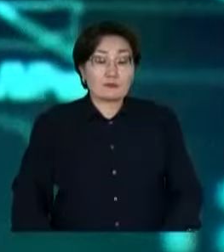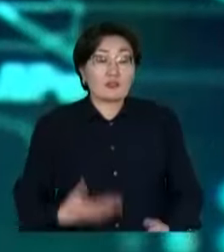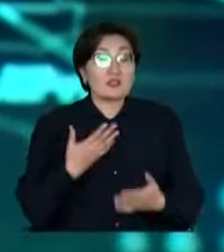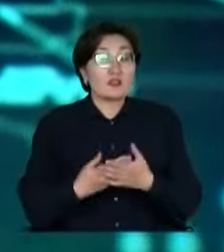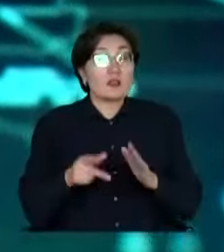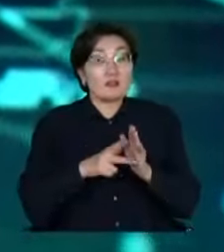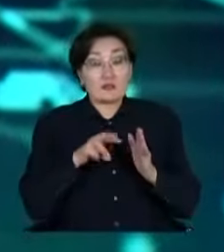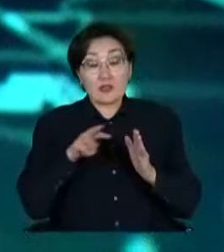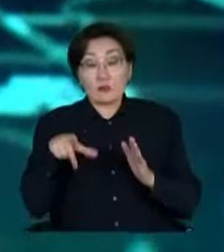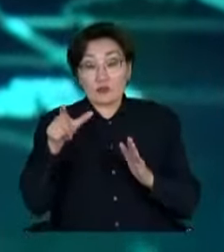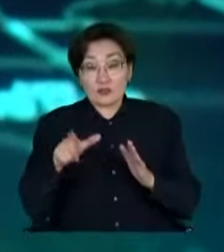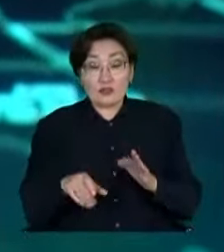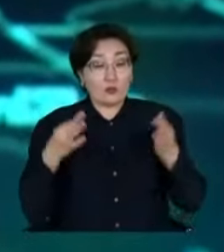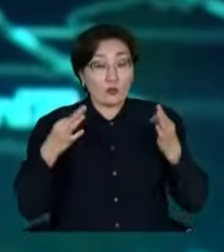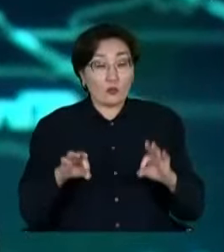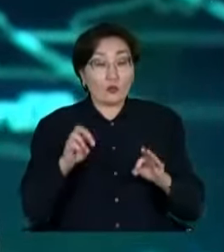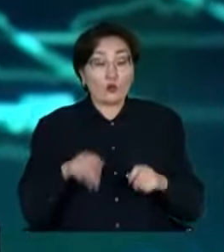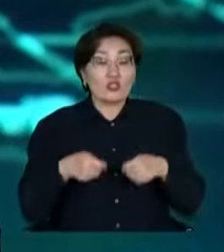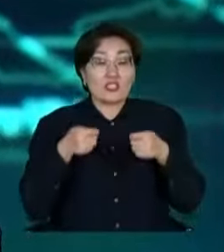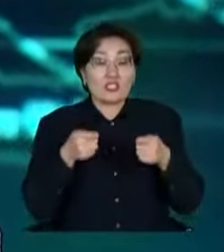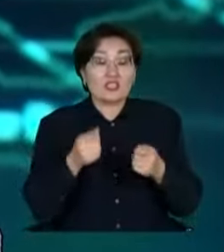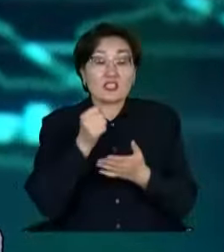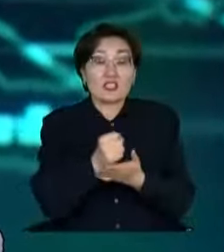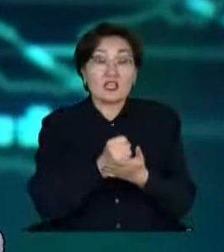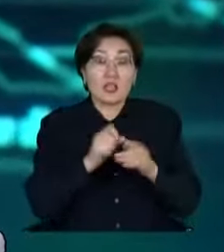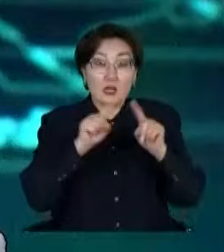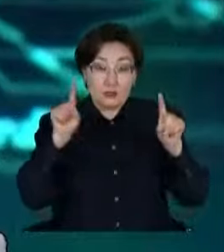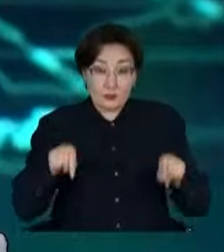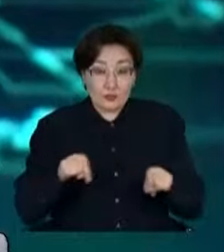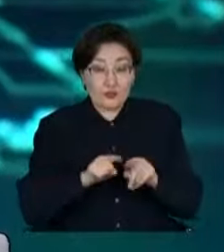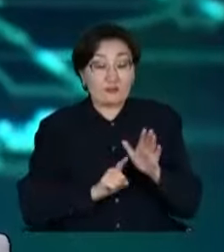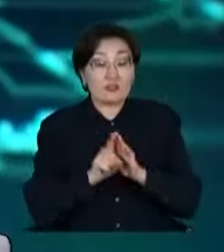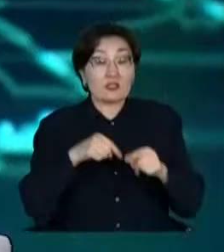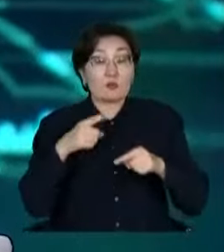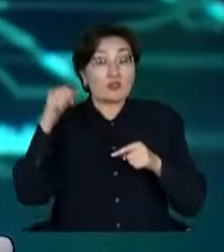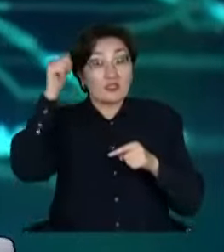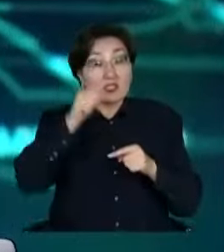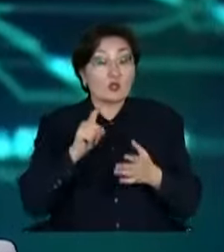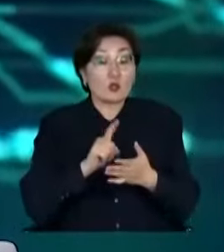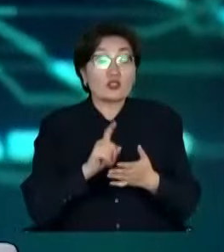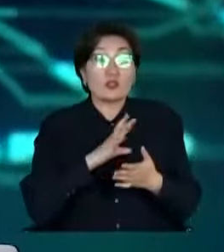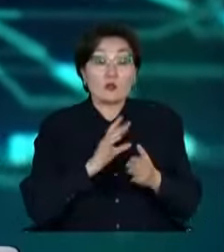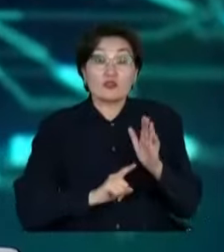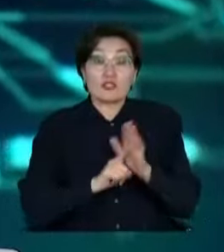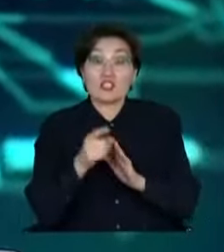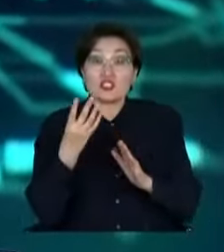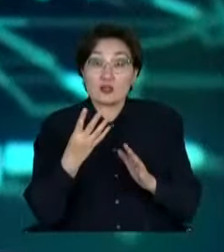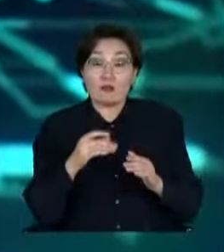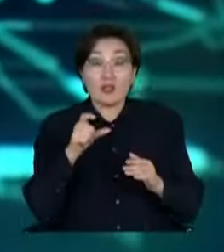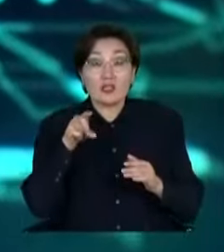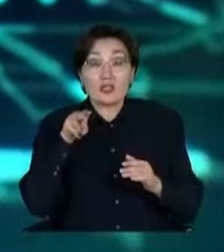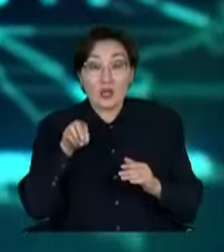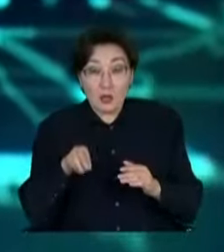Порядка 8 миллионов человек освободят от сдачи декларации. С начала следующего года должен был стартовать четвертый этап,